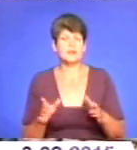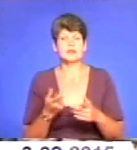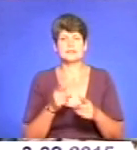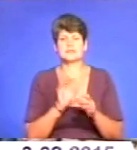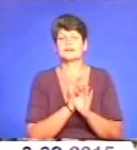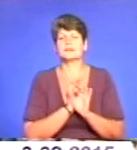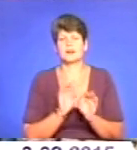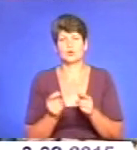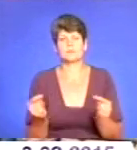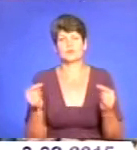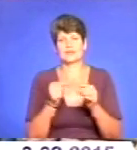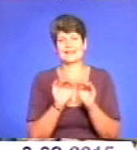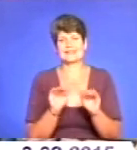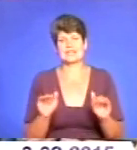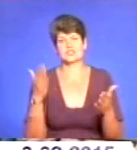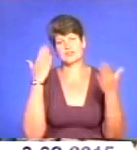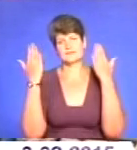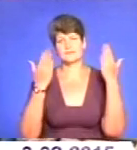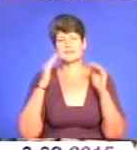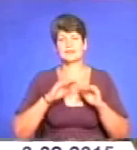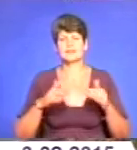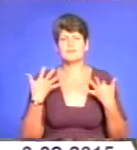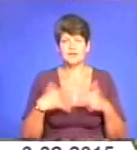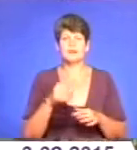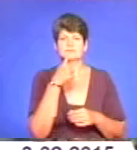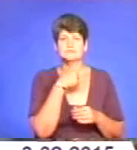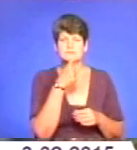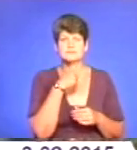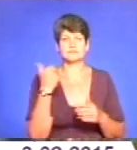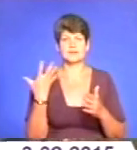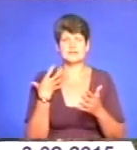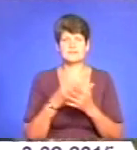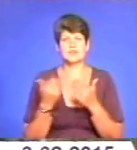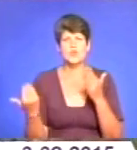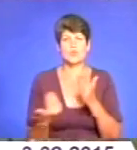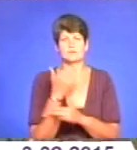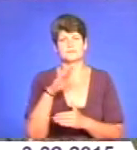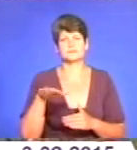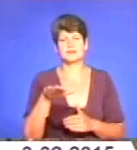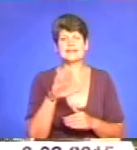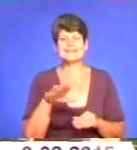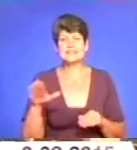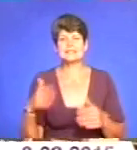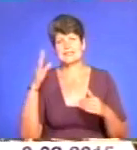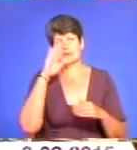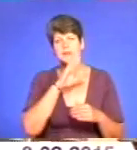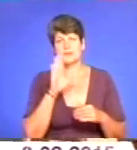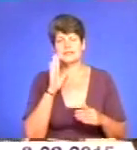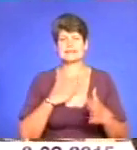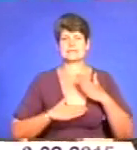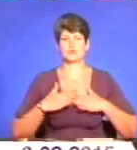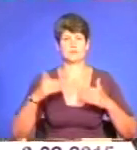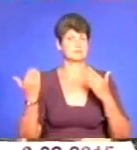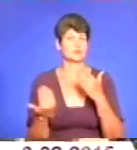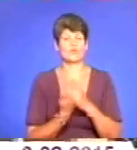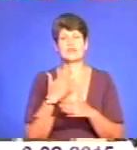ідеально підходять для дитячих розваг. Малеча вже випробувала свій новий майданчик. Діти та їхні батьки дуже задоволені новинкою